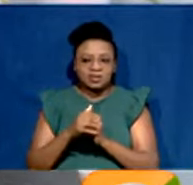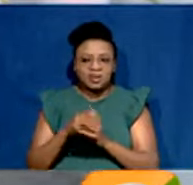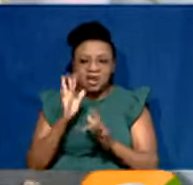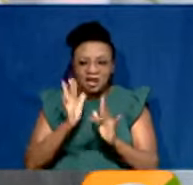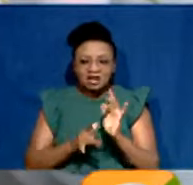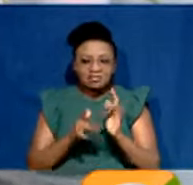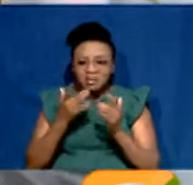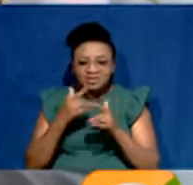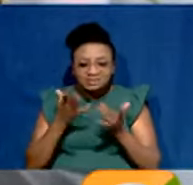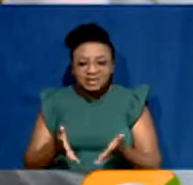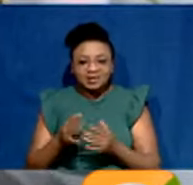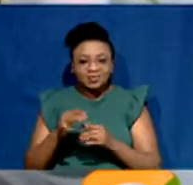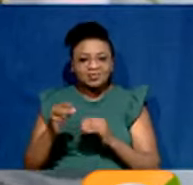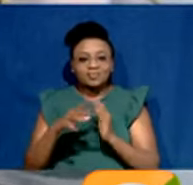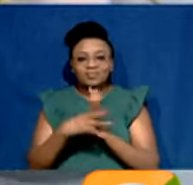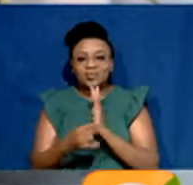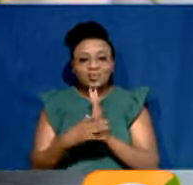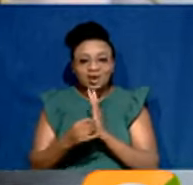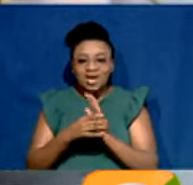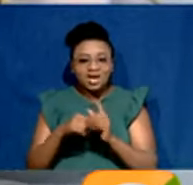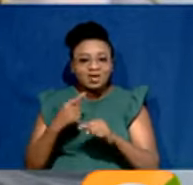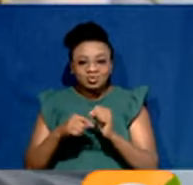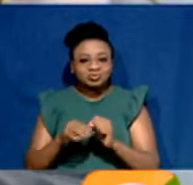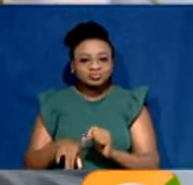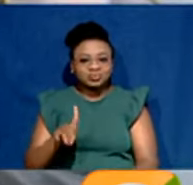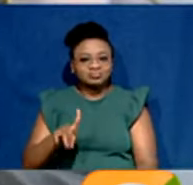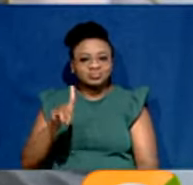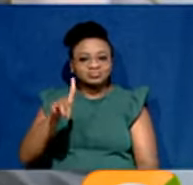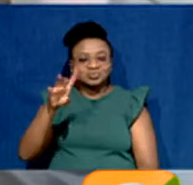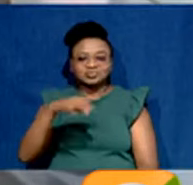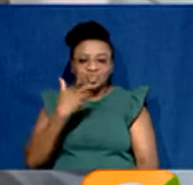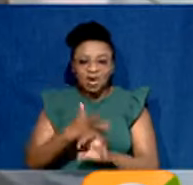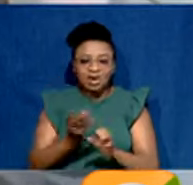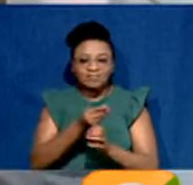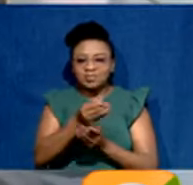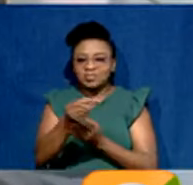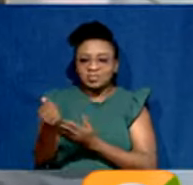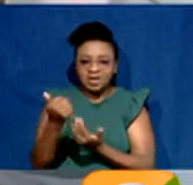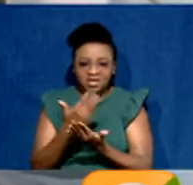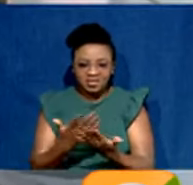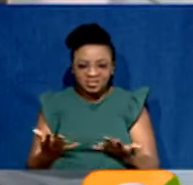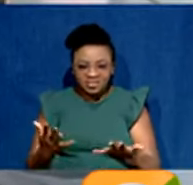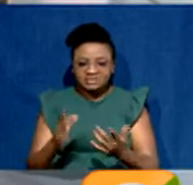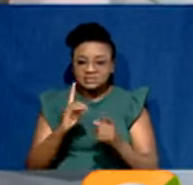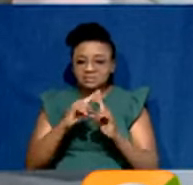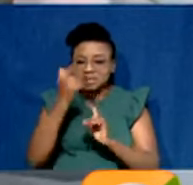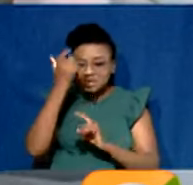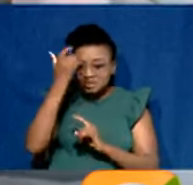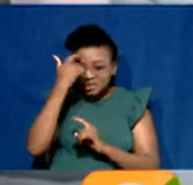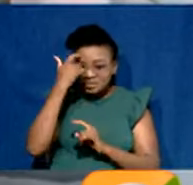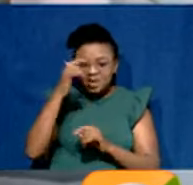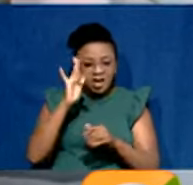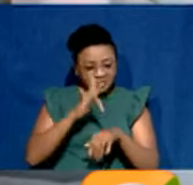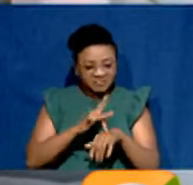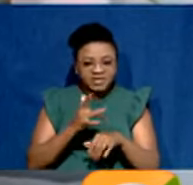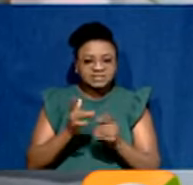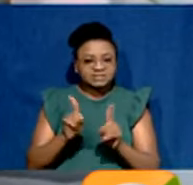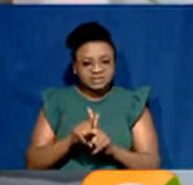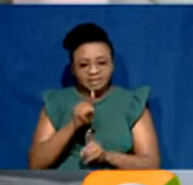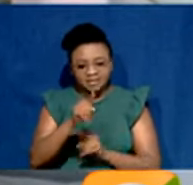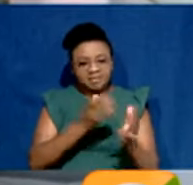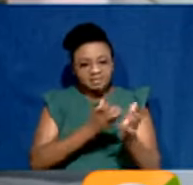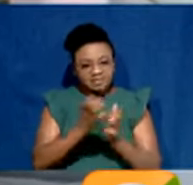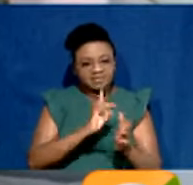ama control yoyote inayoendelea. Kumbuka Mheshimiwa Rais, hii pia inachochea katika biashara za uagizaji bidhaa hapa